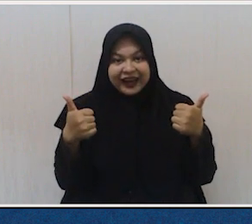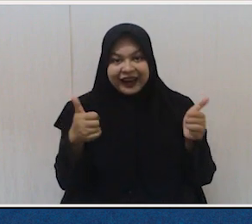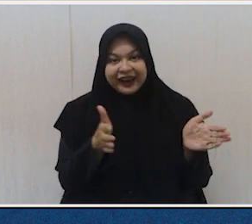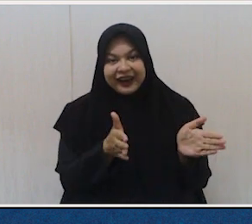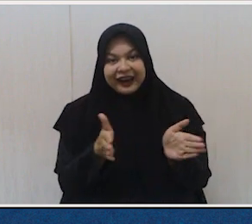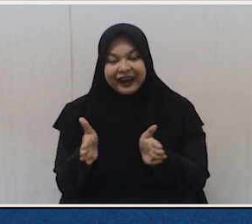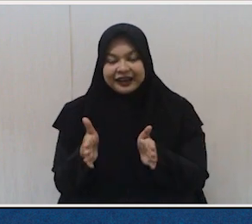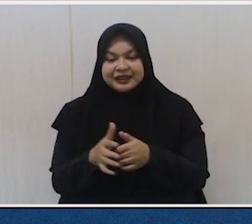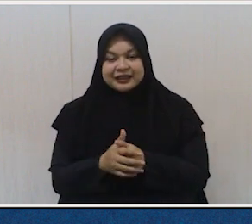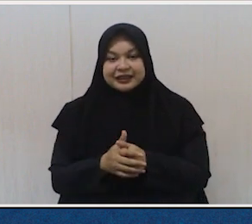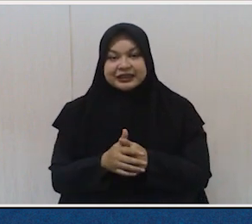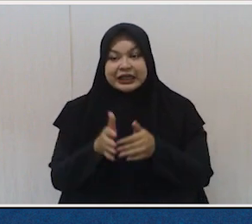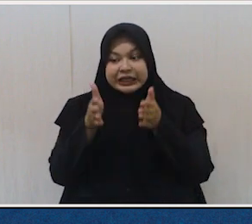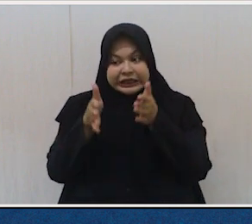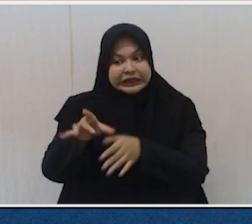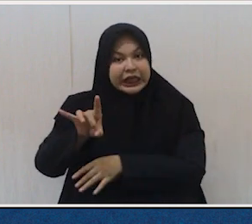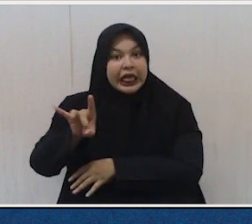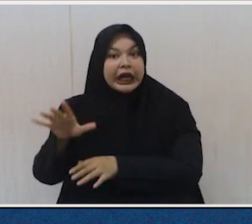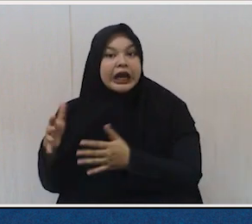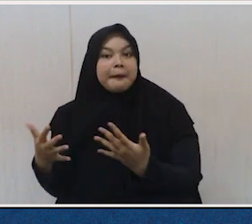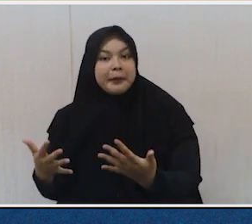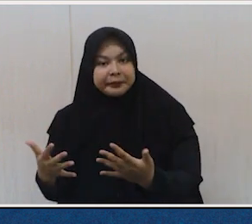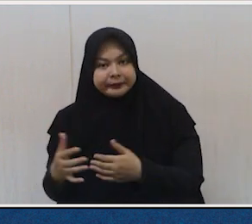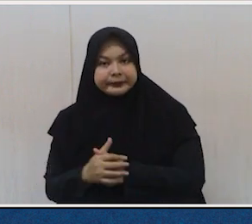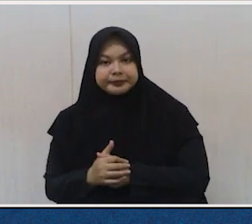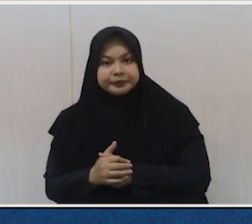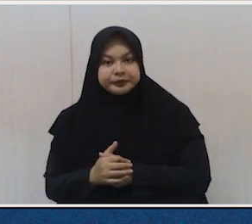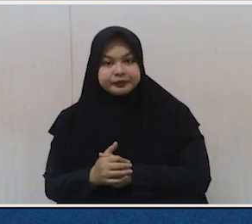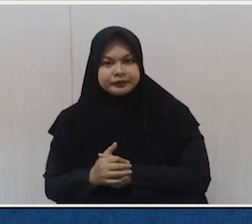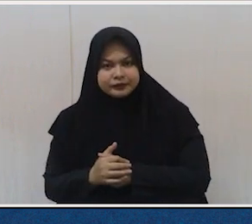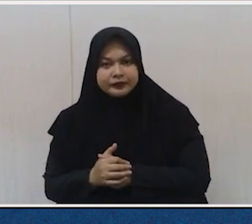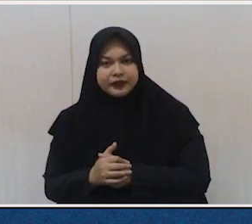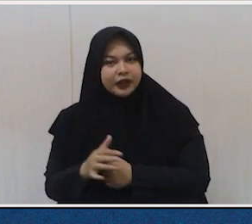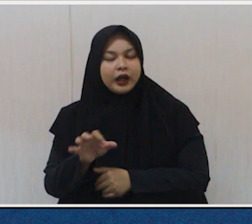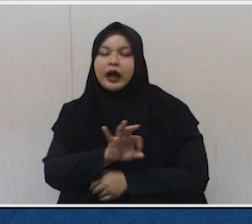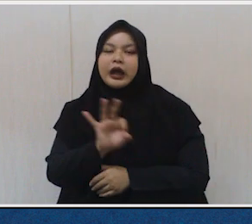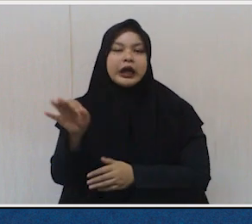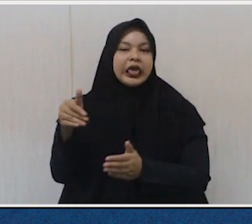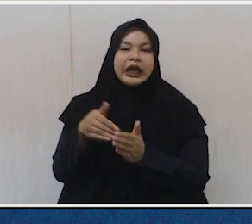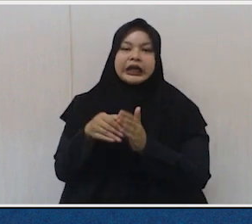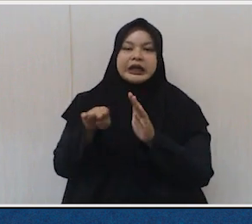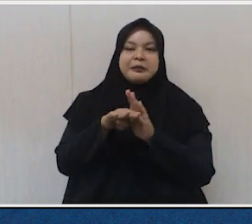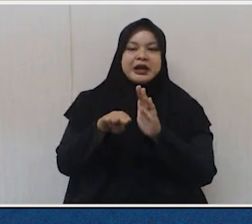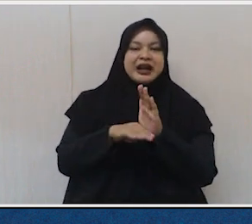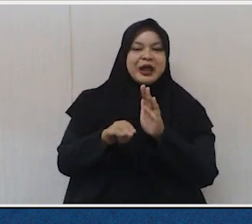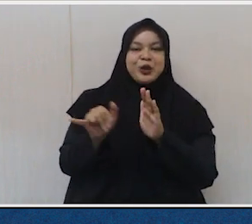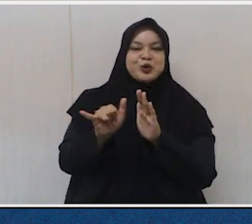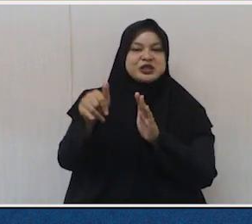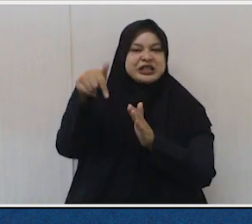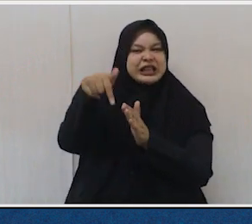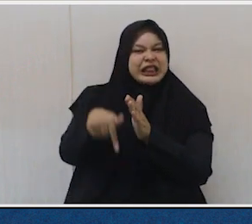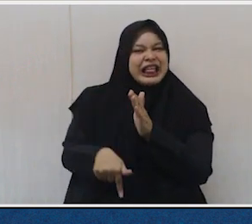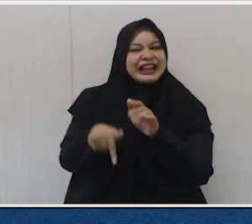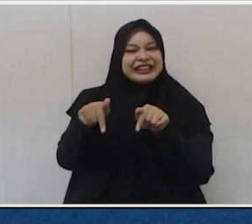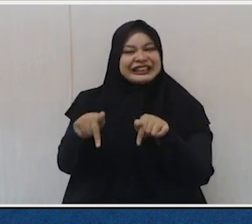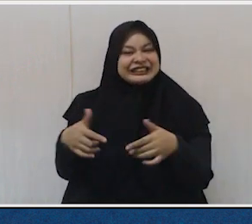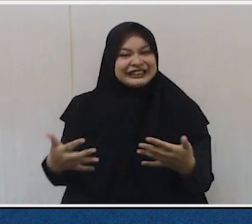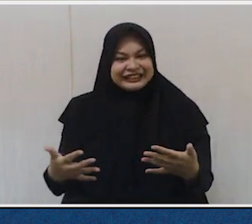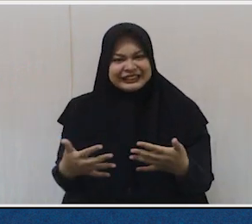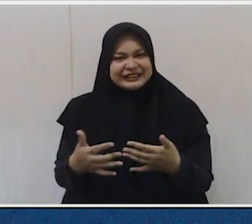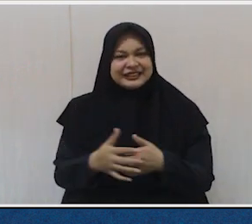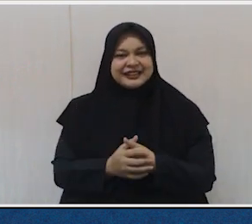satu sisi di sisi lain adalah Eh menurud saya enggak akan ada lagi peraturan Sail itu gitu karena